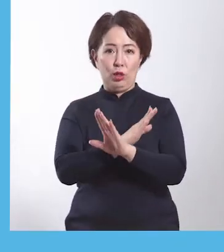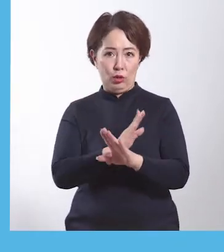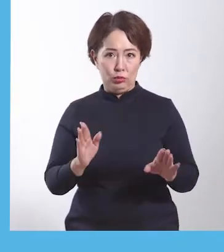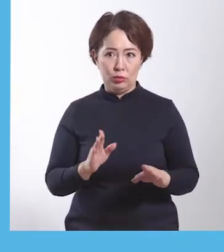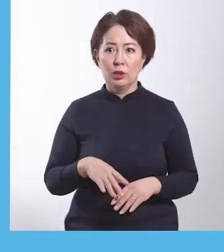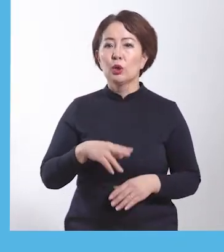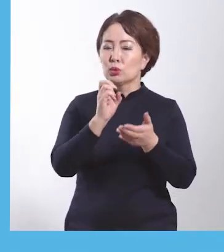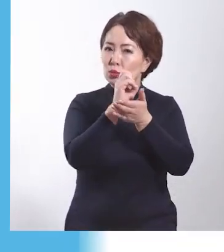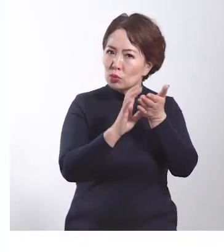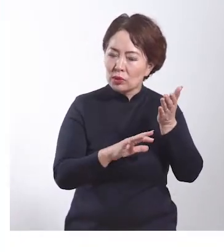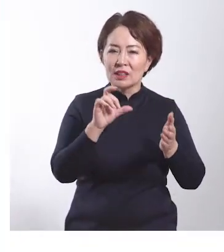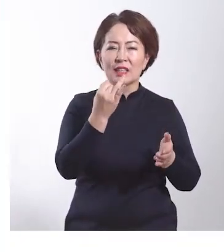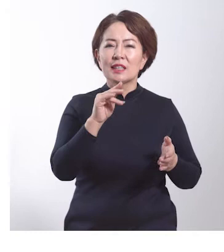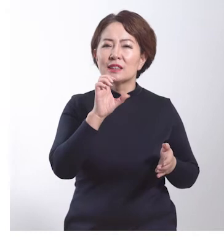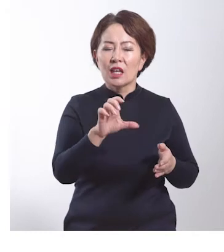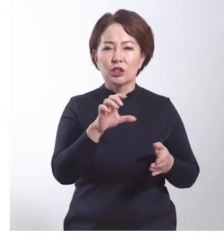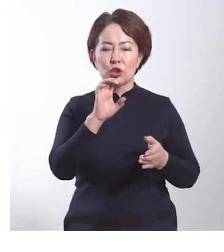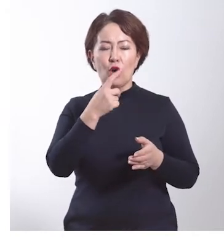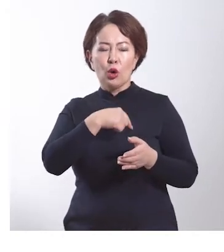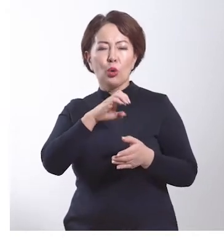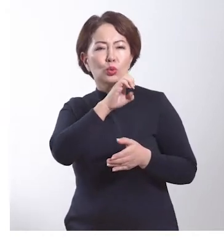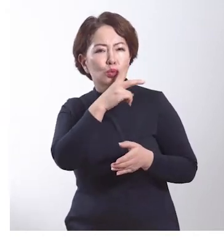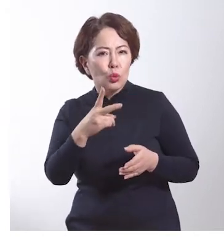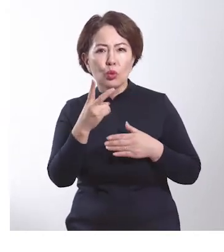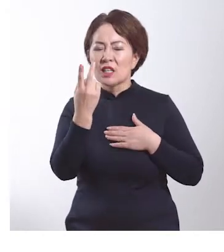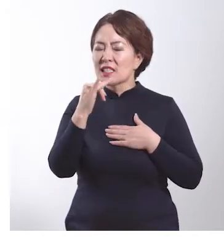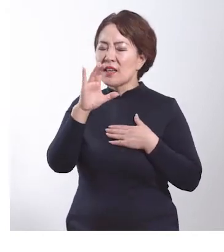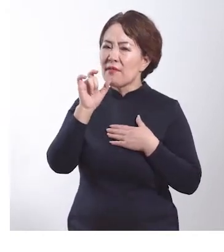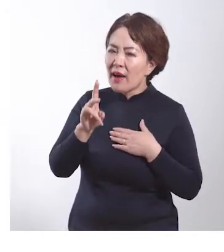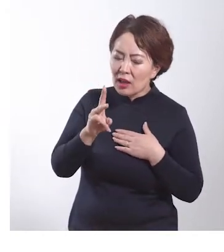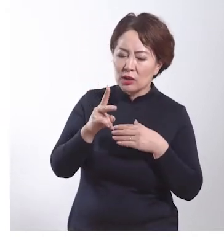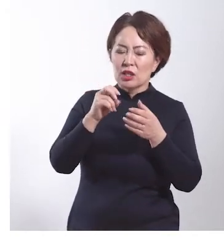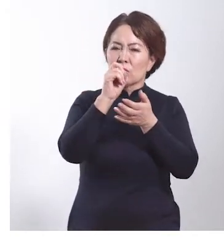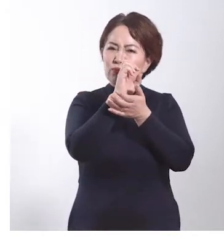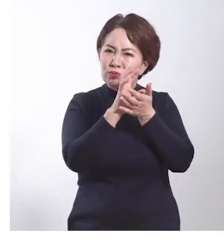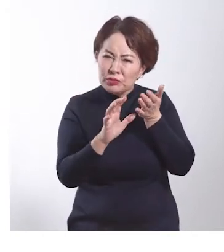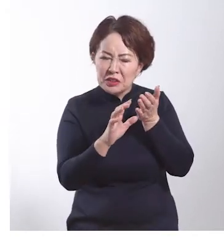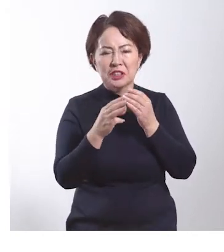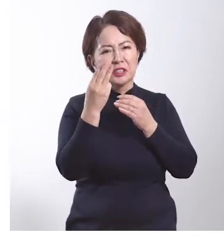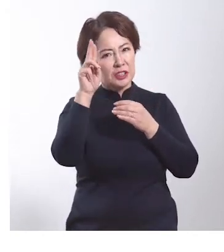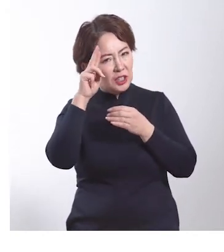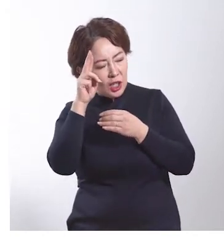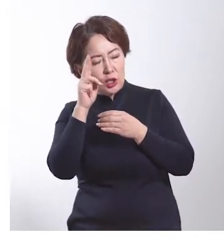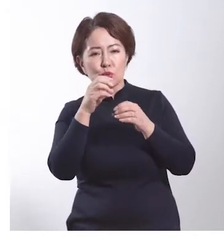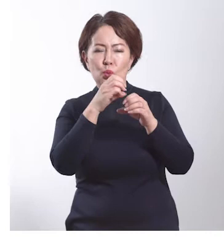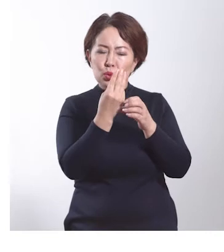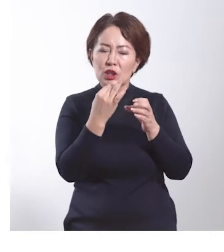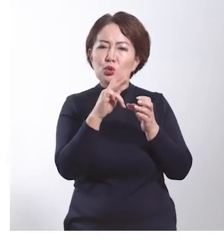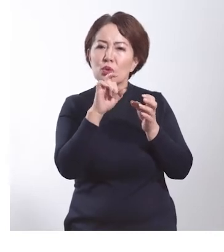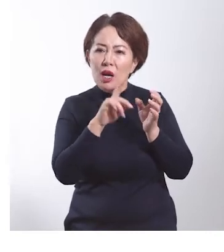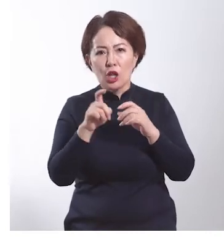тасыг хэрэглэнэ. Цус, ээлдэс, хөхний сүү, сивэн, үрийн шингэн, шээс, үтрэний